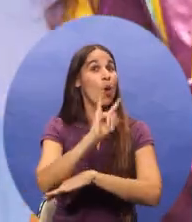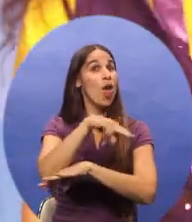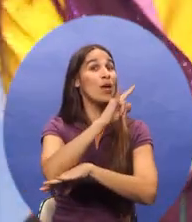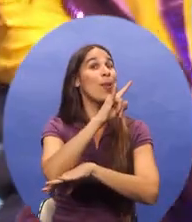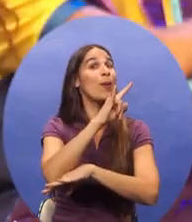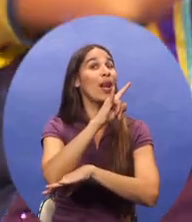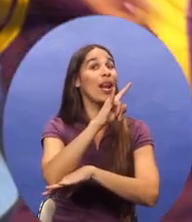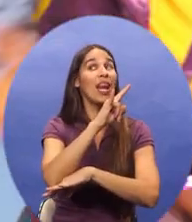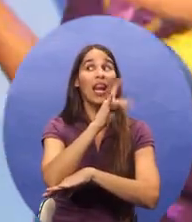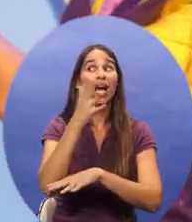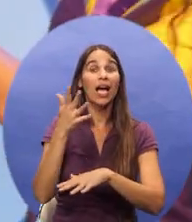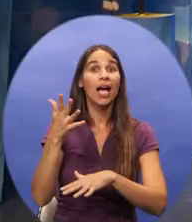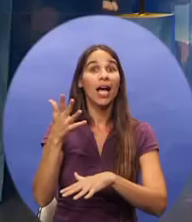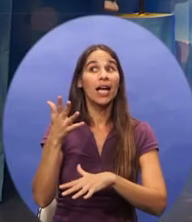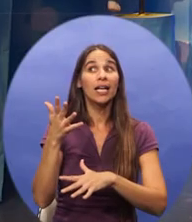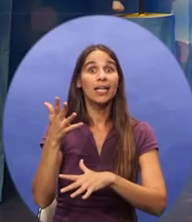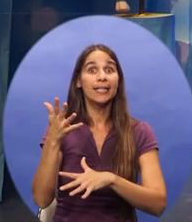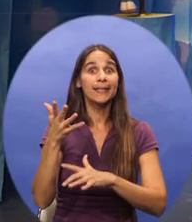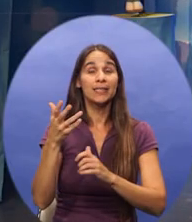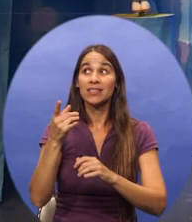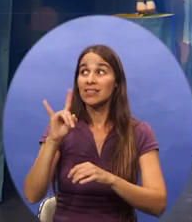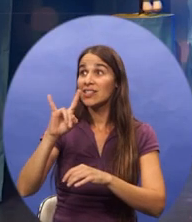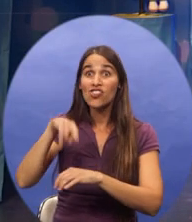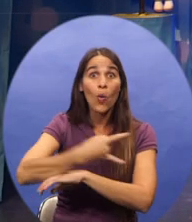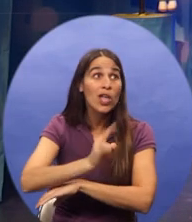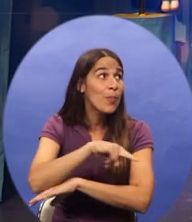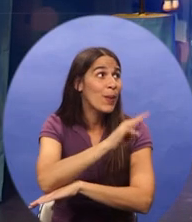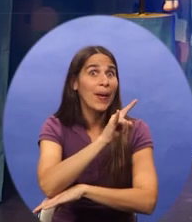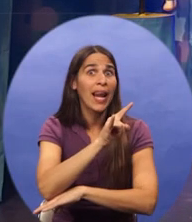שלנו, שאול השבלון!